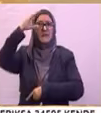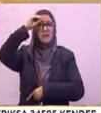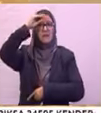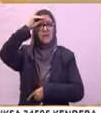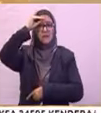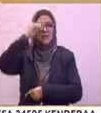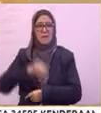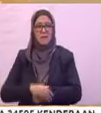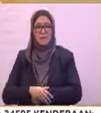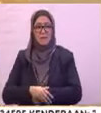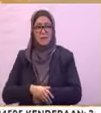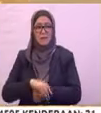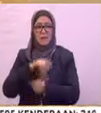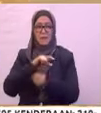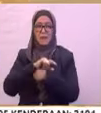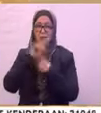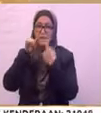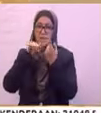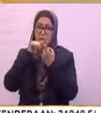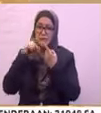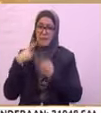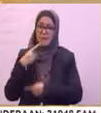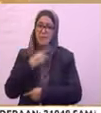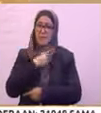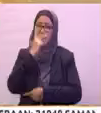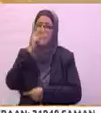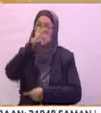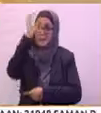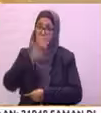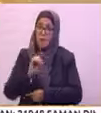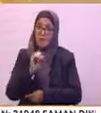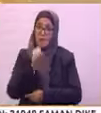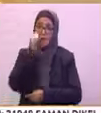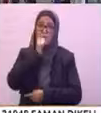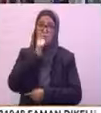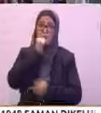berapa pelatih-pelatih perempuan di universiti-universiti.